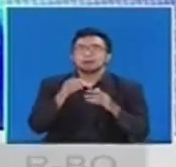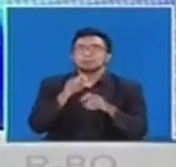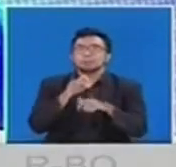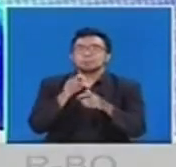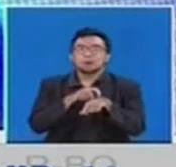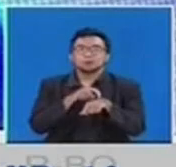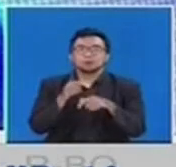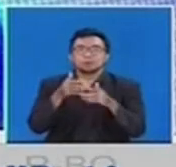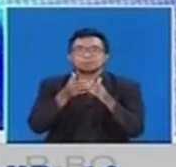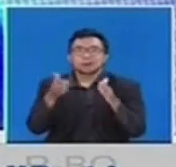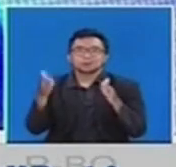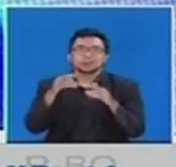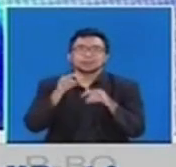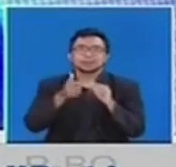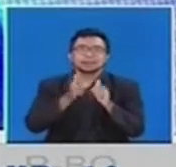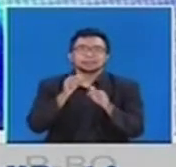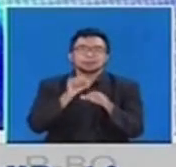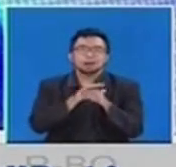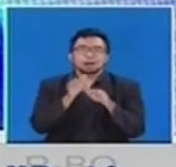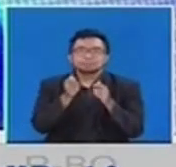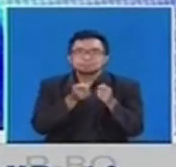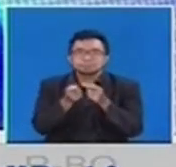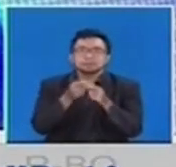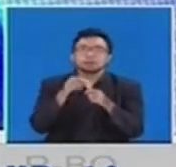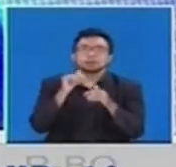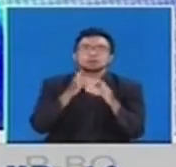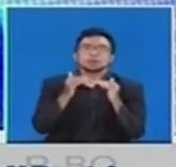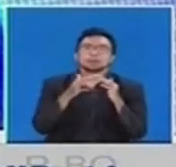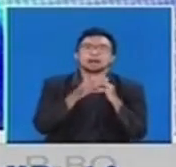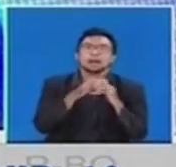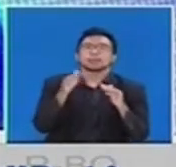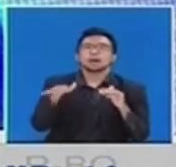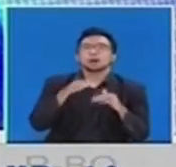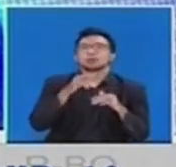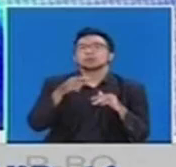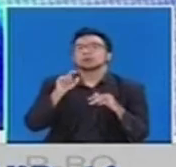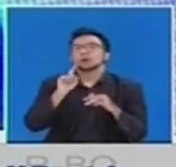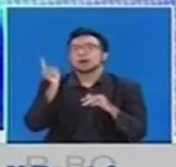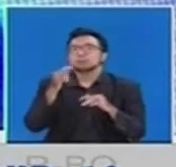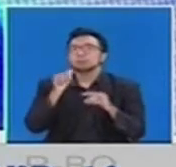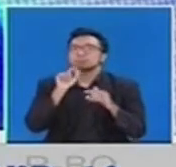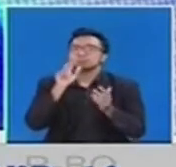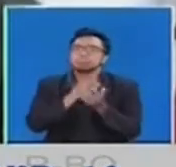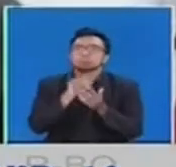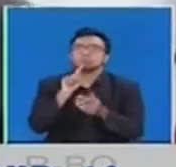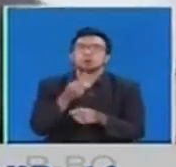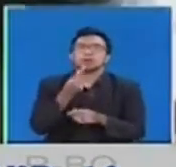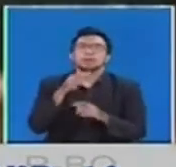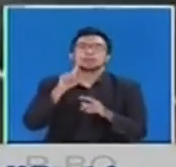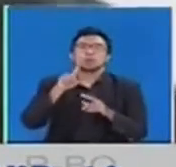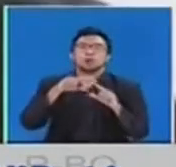uji tes COVID-19 untuk moda transportasi darat, laut, dan udara. Aturan tersebut berlaku per 1 April besok.